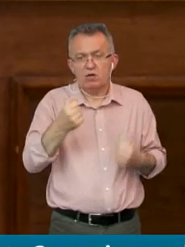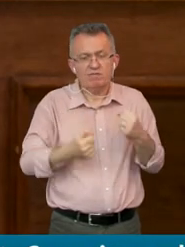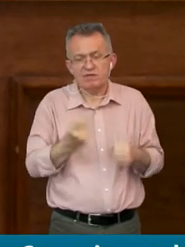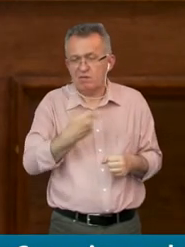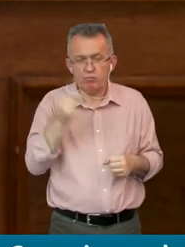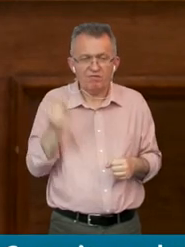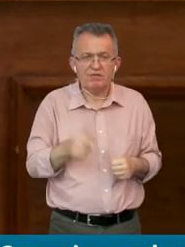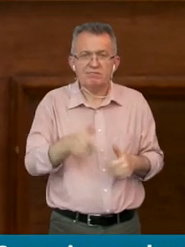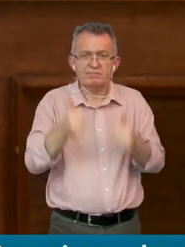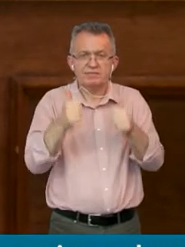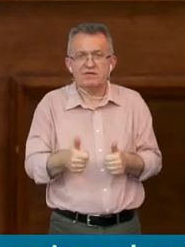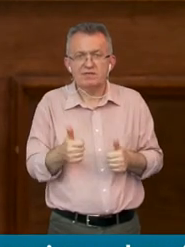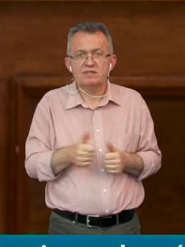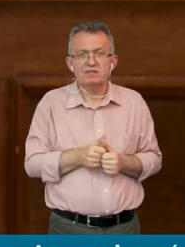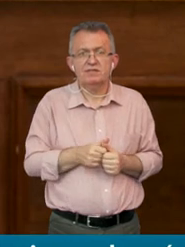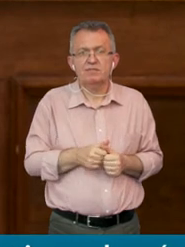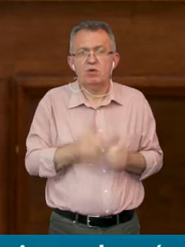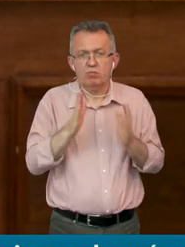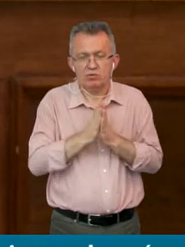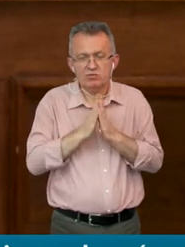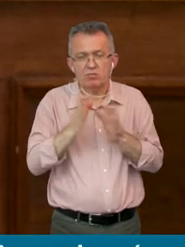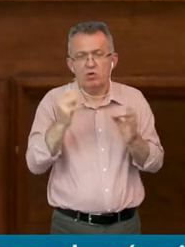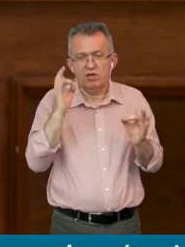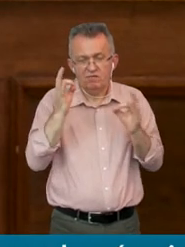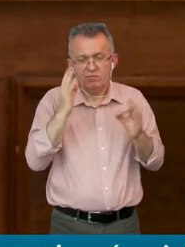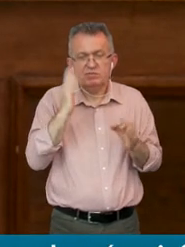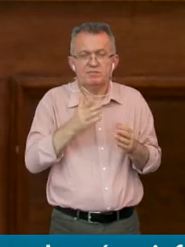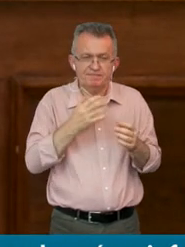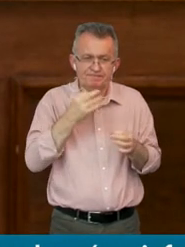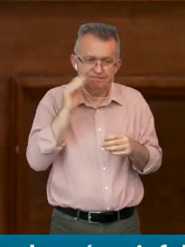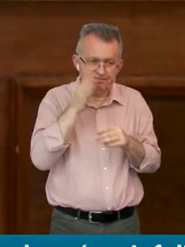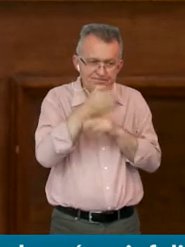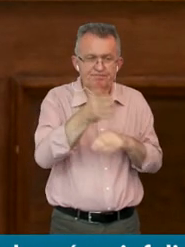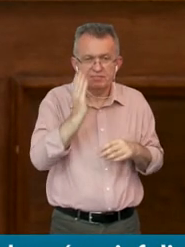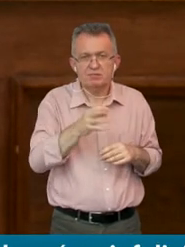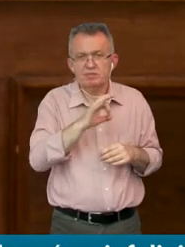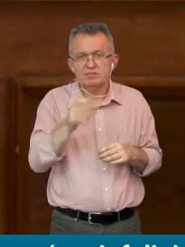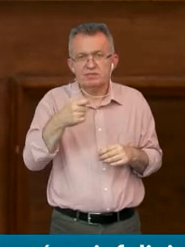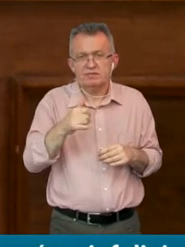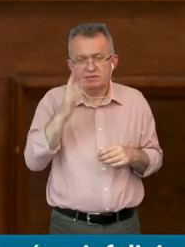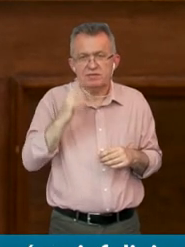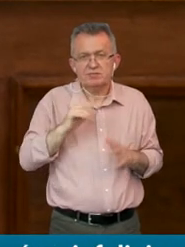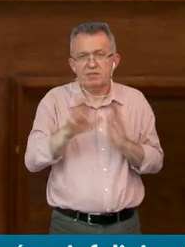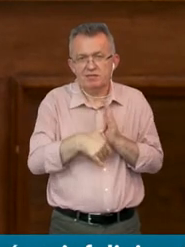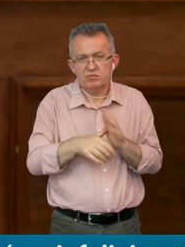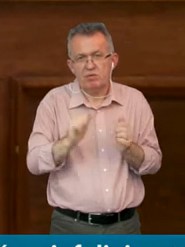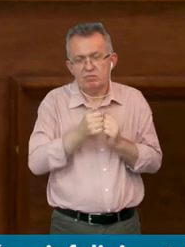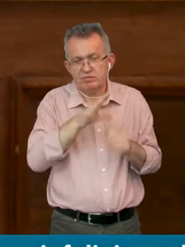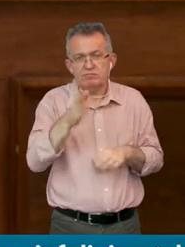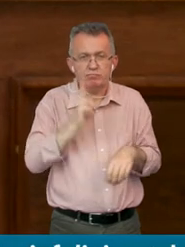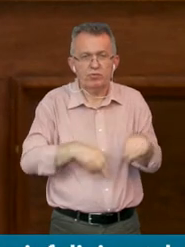powinni tam stawać, więc prosimy o informację, będziemy interweniowali poprzez Straż Miejską, czy też poprzez